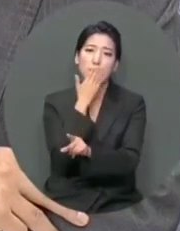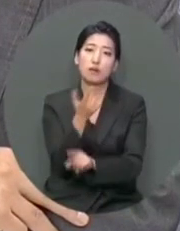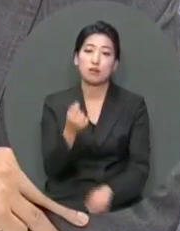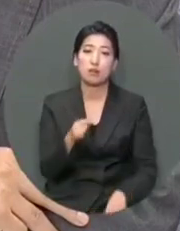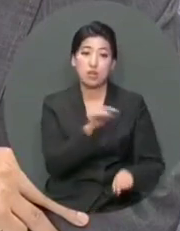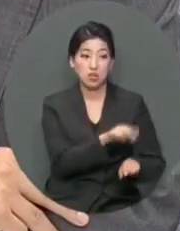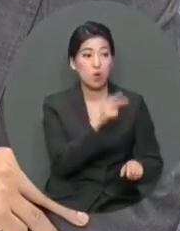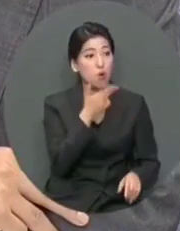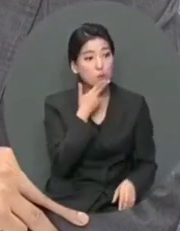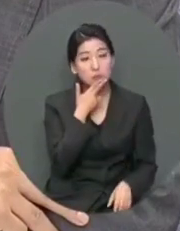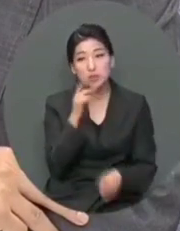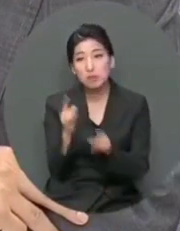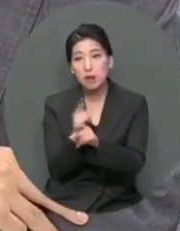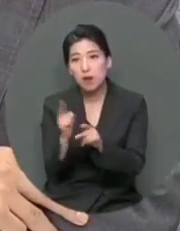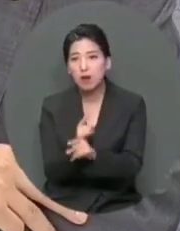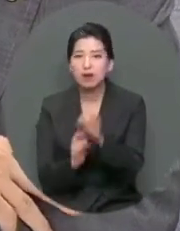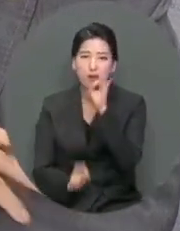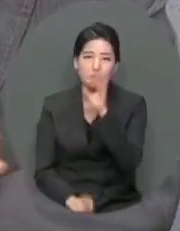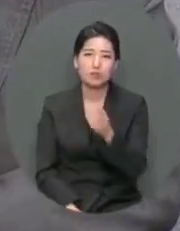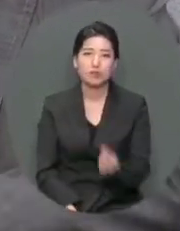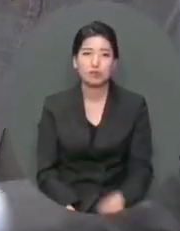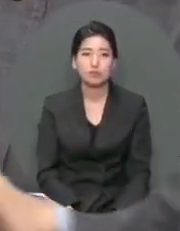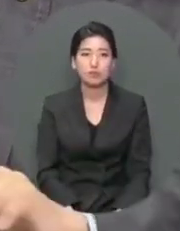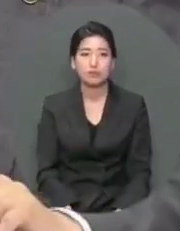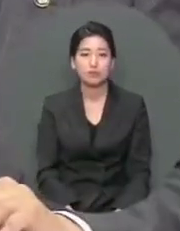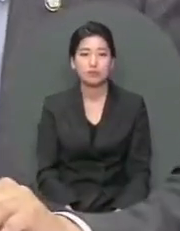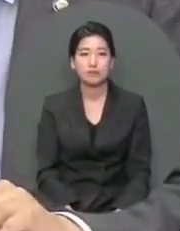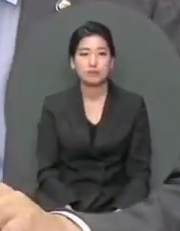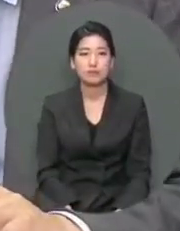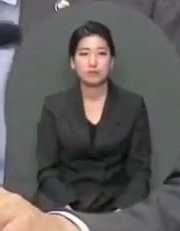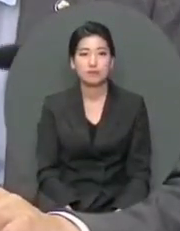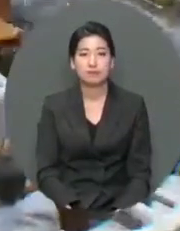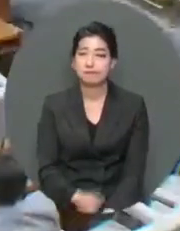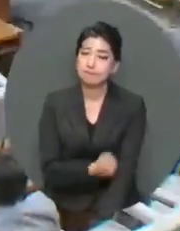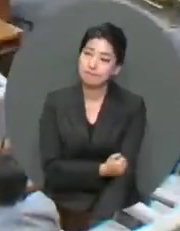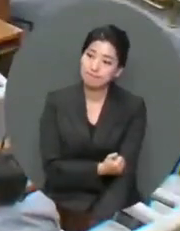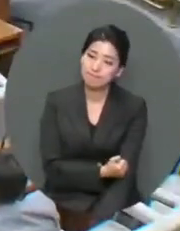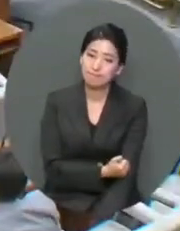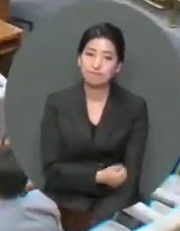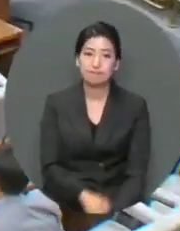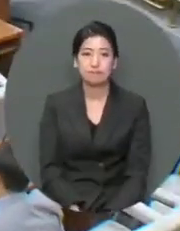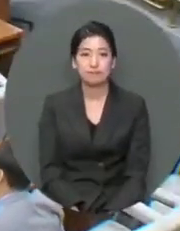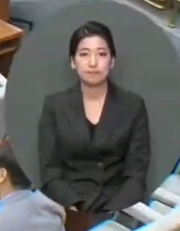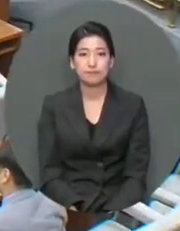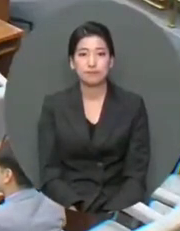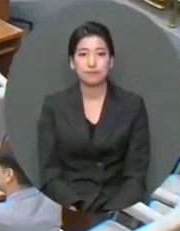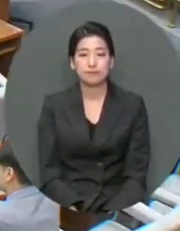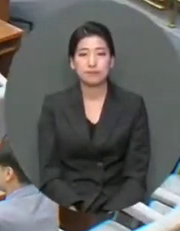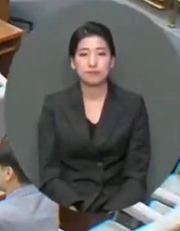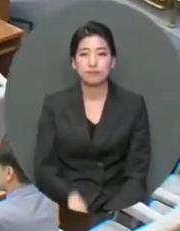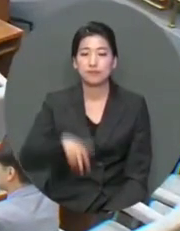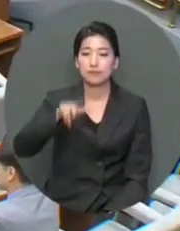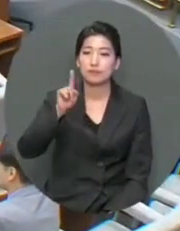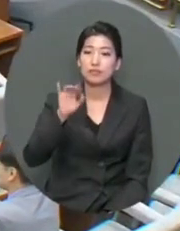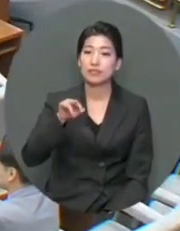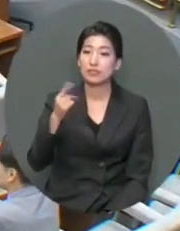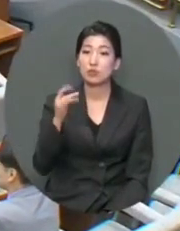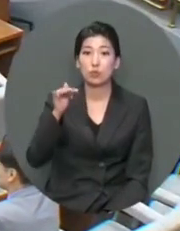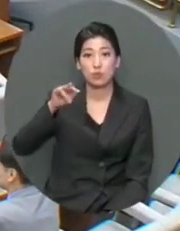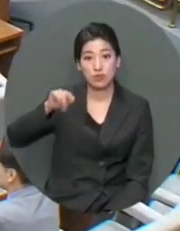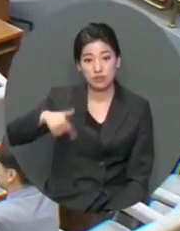되리라고 생각하고 있습니다. 예, 수고하셨습니다. 다음에는 장동혁 의원님 질의해